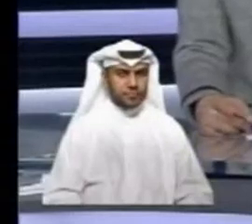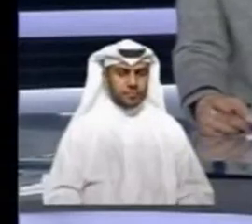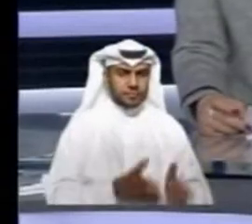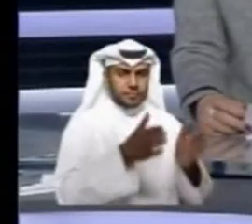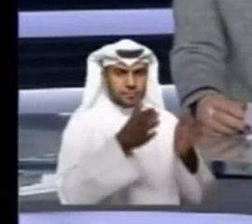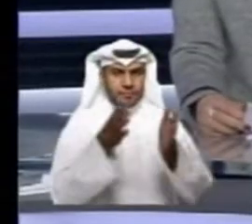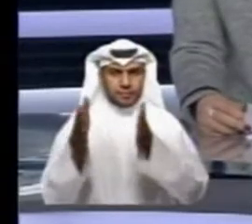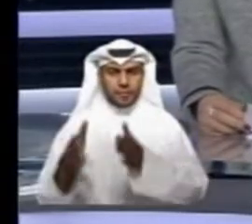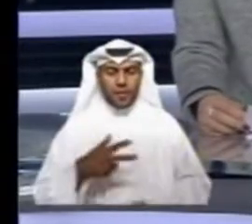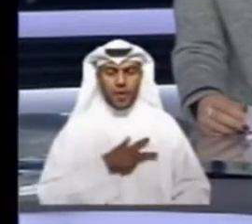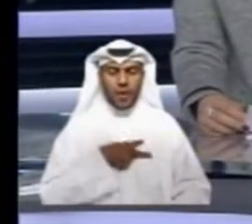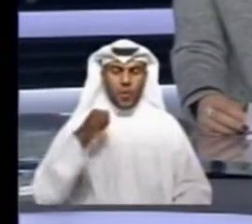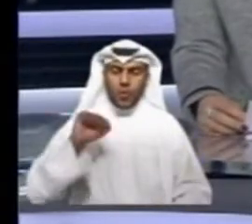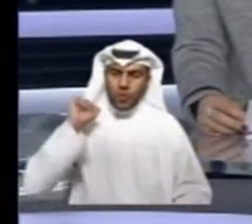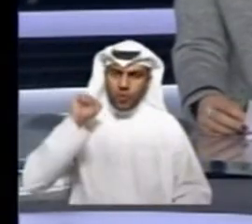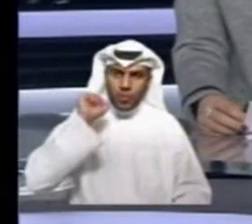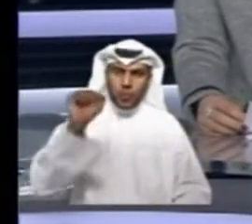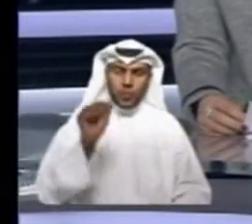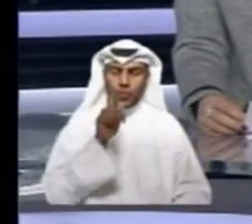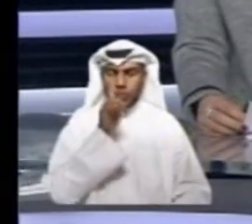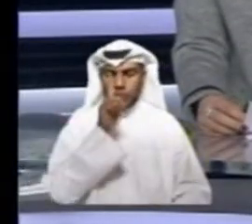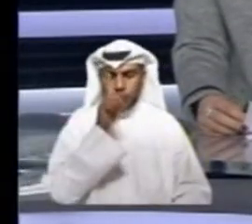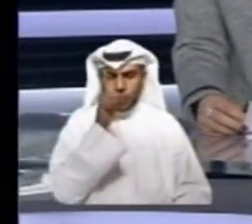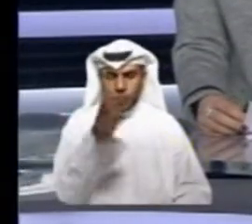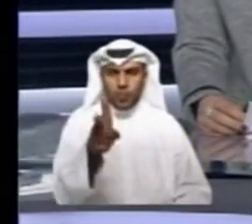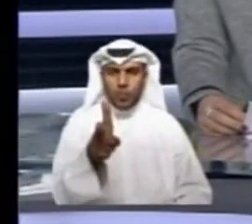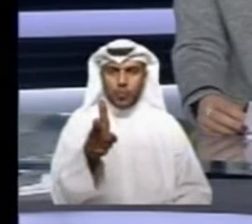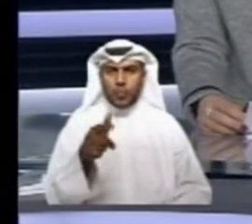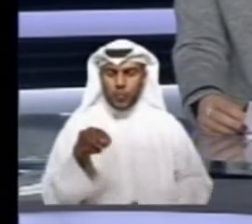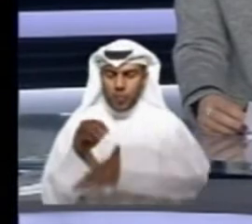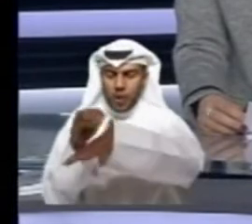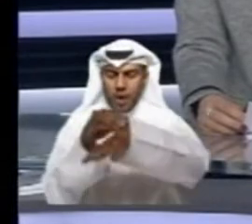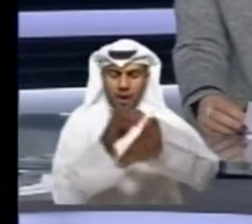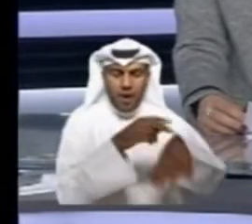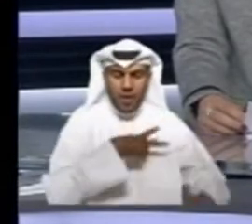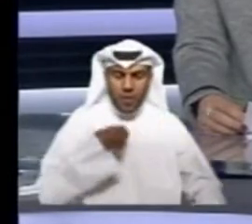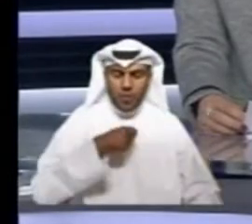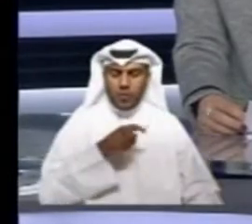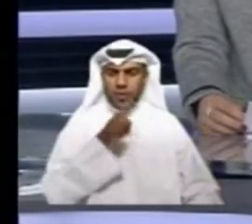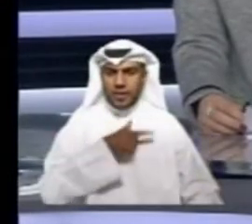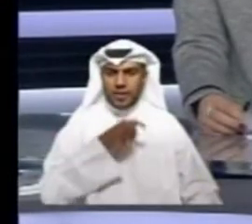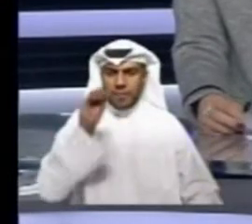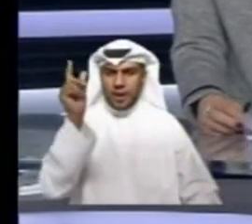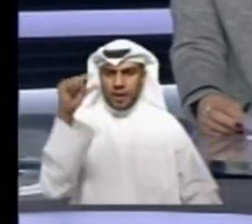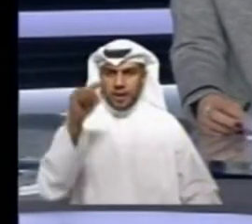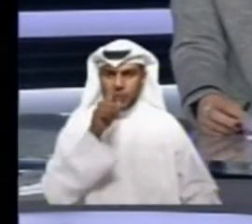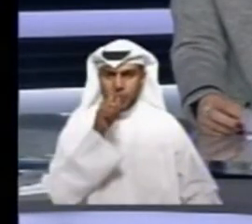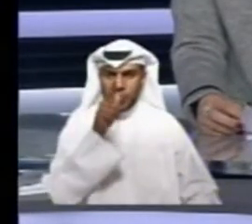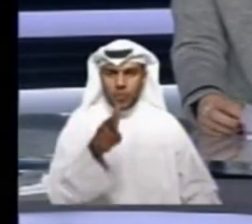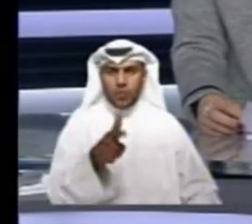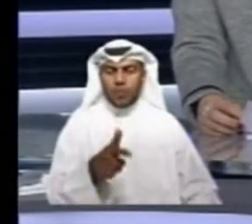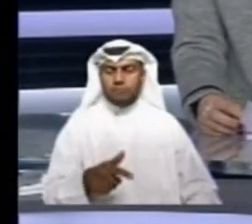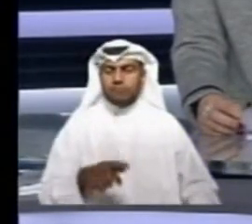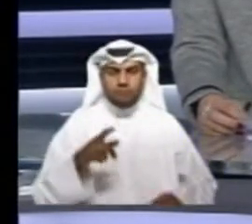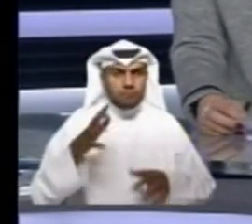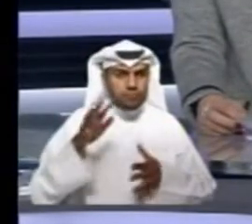أكدت وزيرة الشؤون الاجتماعية والعمل ووزيرة الدولة للشؤون الاقتصادية هند الصبيح رئيس فريق متابعة ومعالجة تداعيات مشكلة